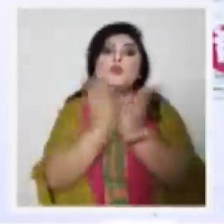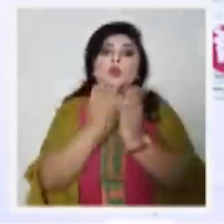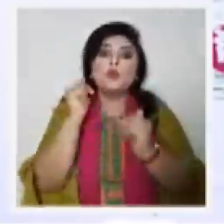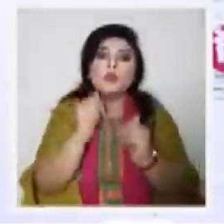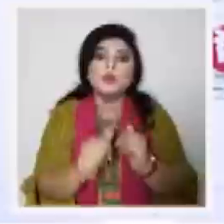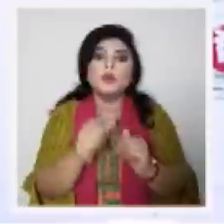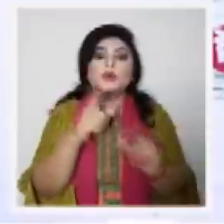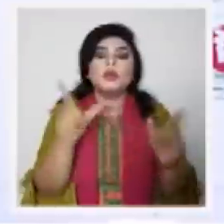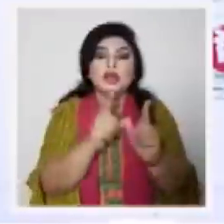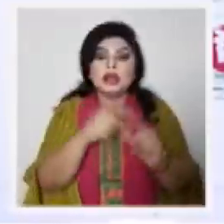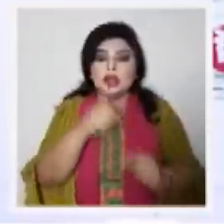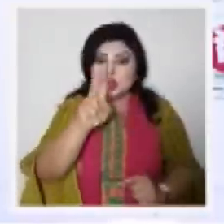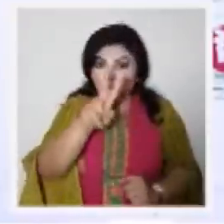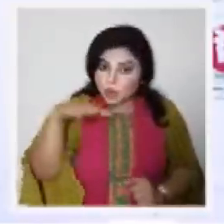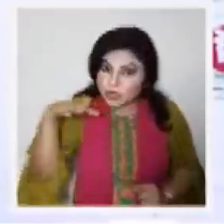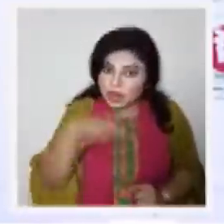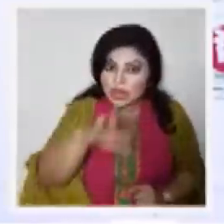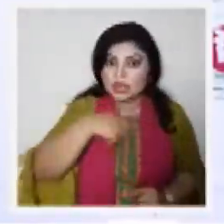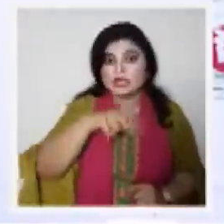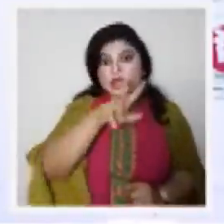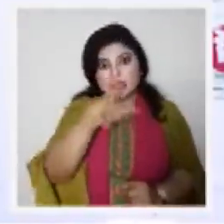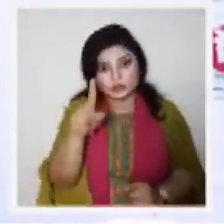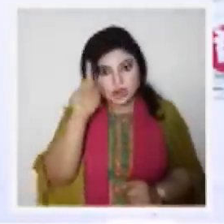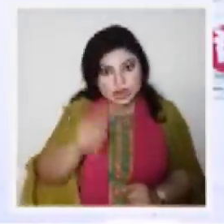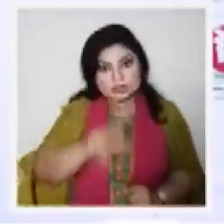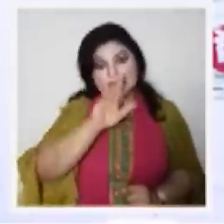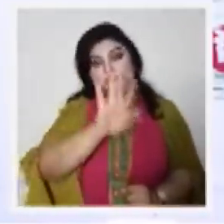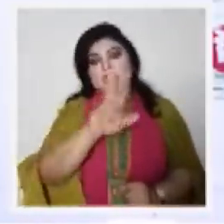জন। বিশ্বে 24 ঘন্টায় শনাক্ত হয়েছেন